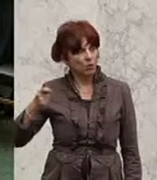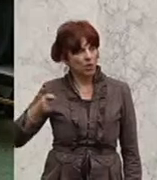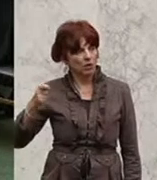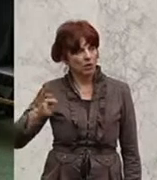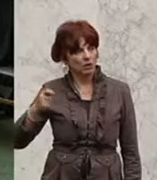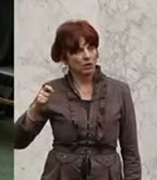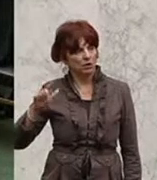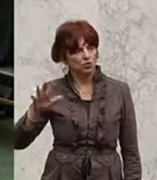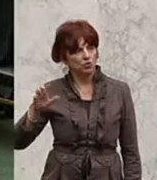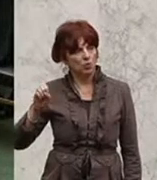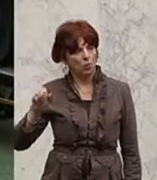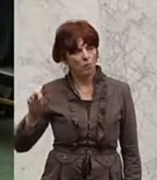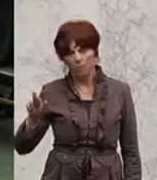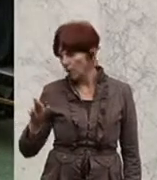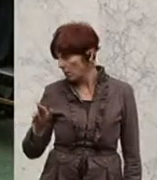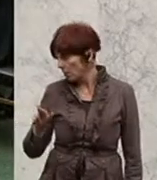nächste Redner ist